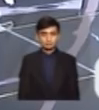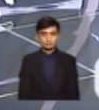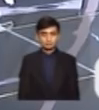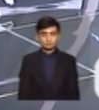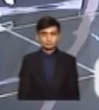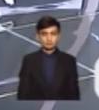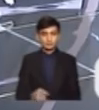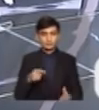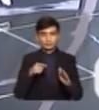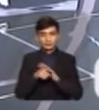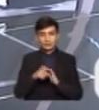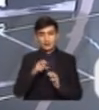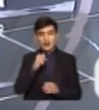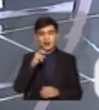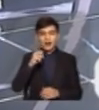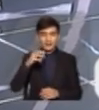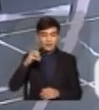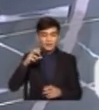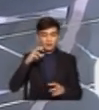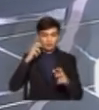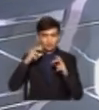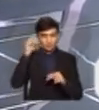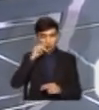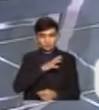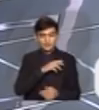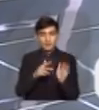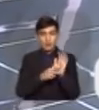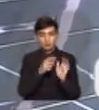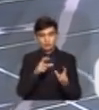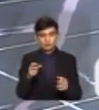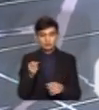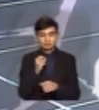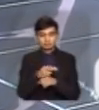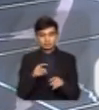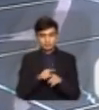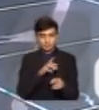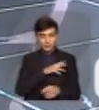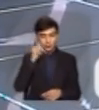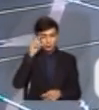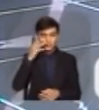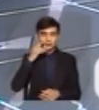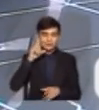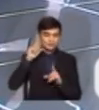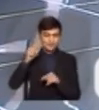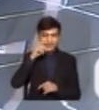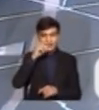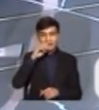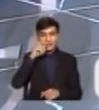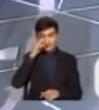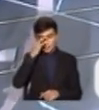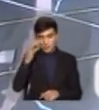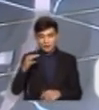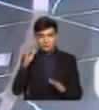В Академии правосудия отчислили 8 магистрантов, чьи вечеринки во время зарубежной стажировки в Германии попали в